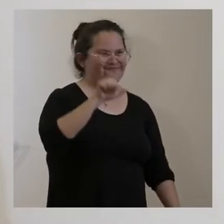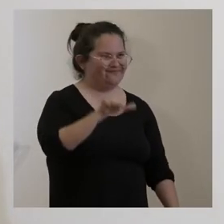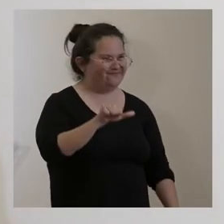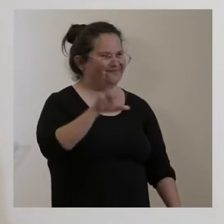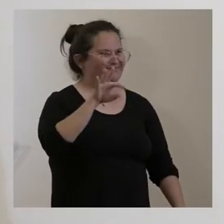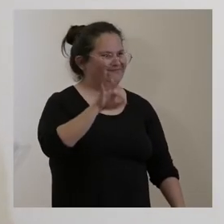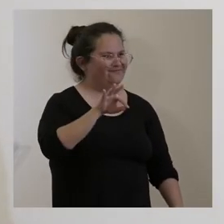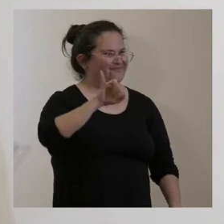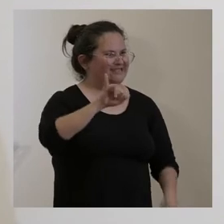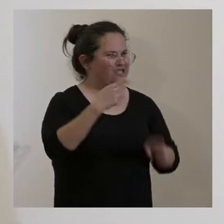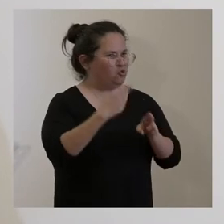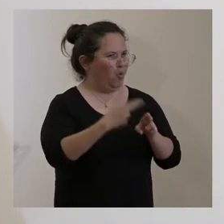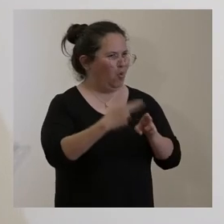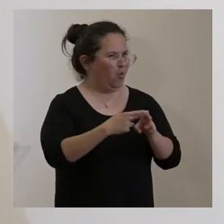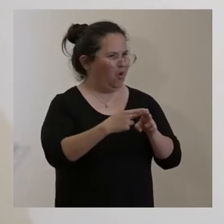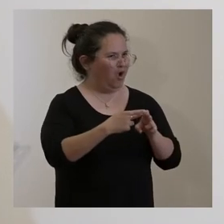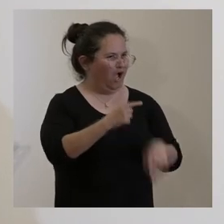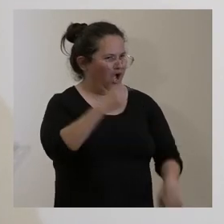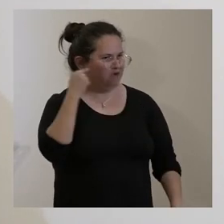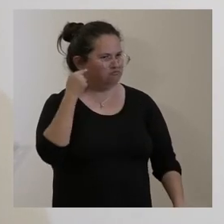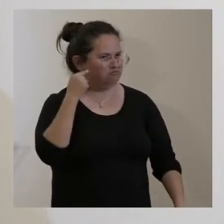Il est fier de lui.